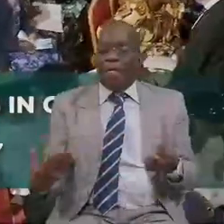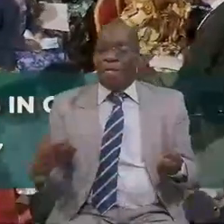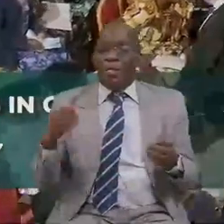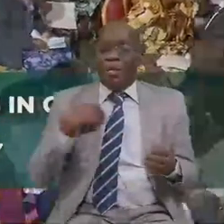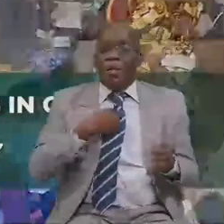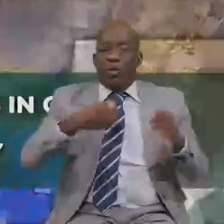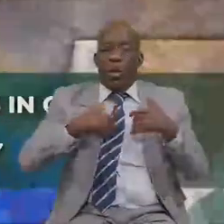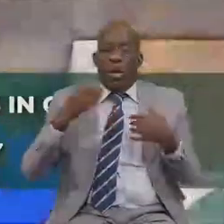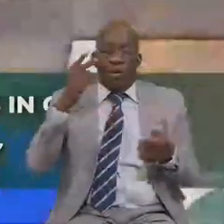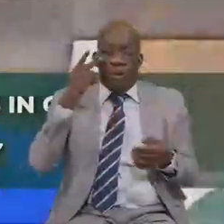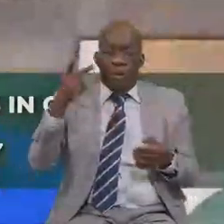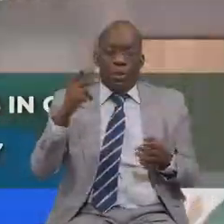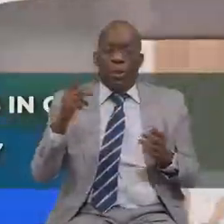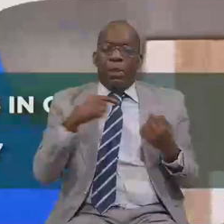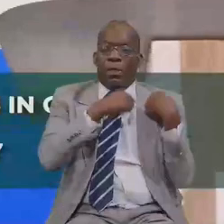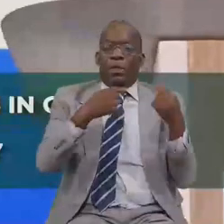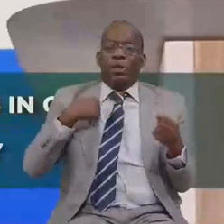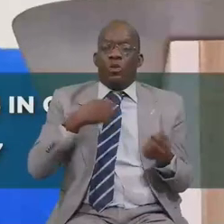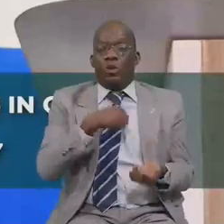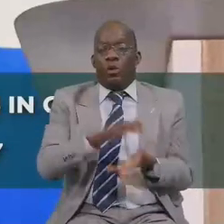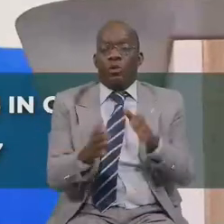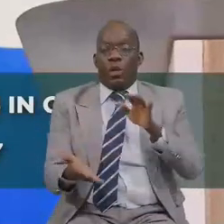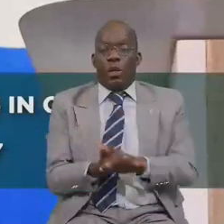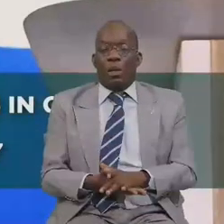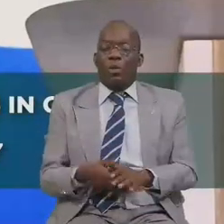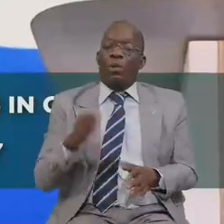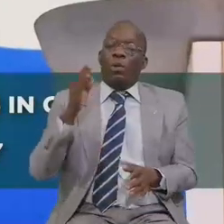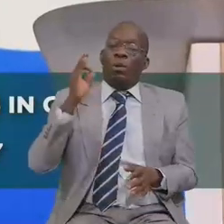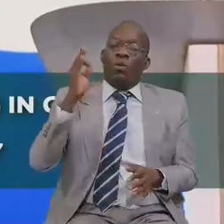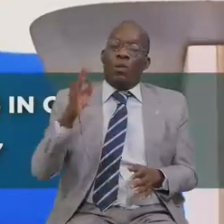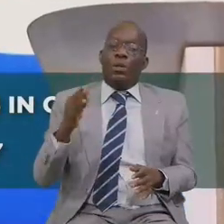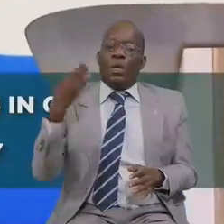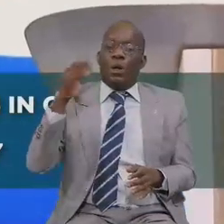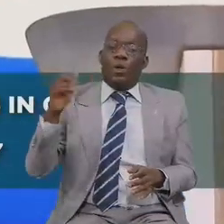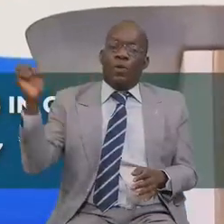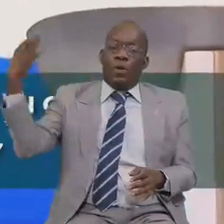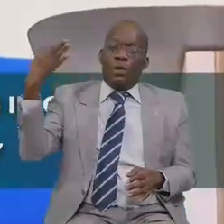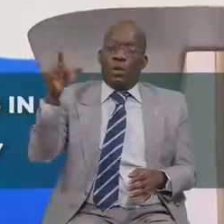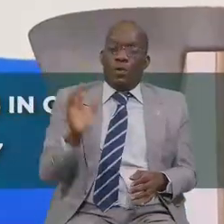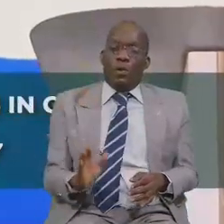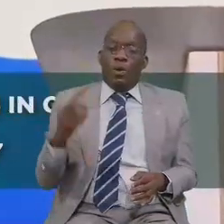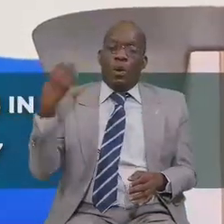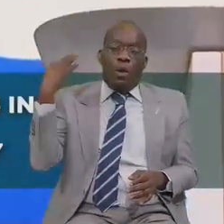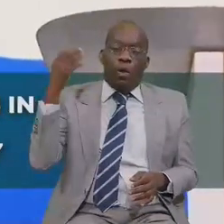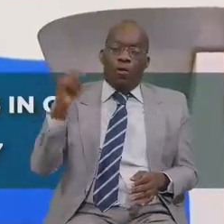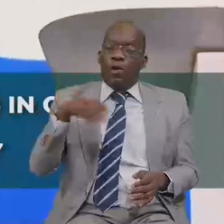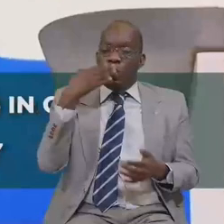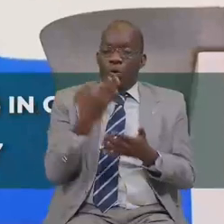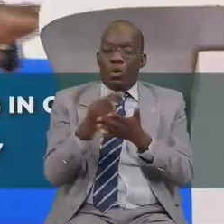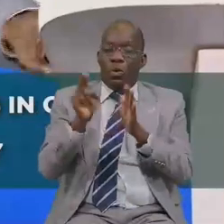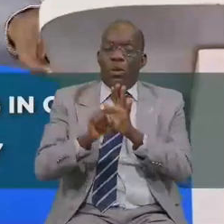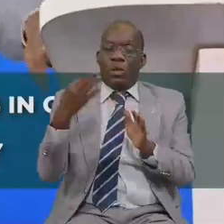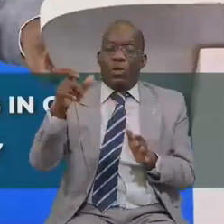Depuis que nous sommes devenus ministres, la grâce de Dieu, la bonté de Dieu,